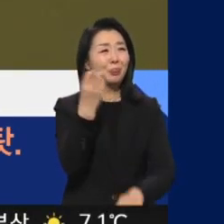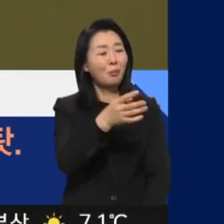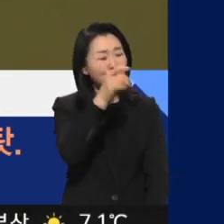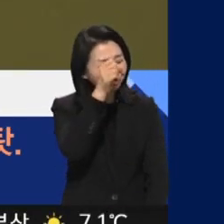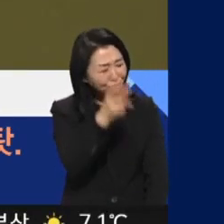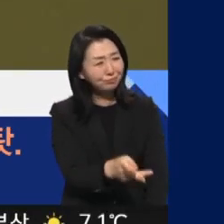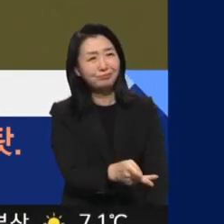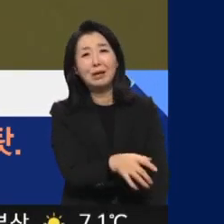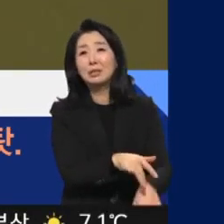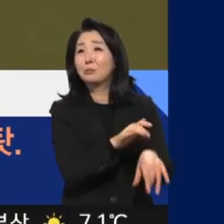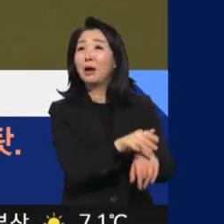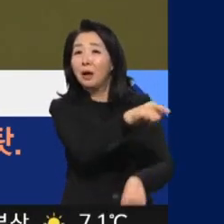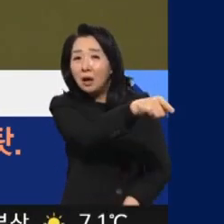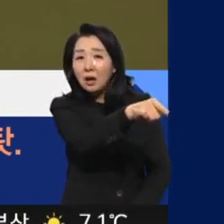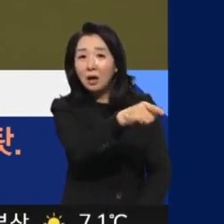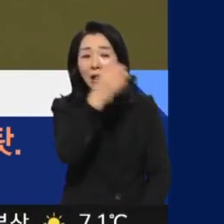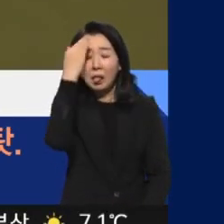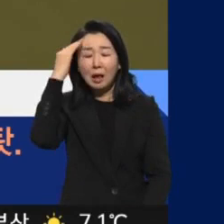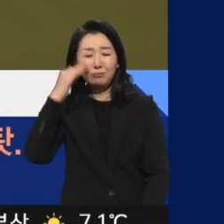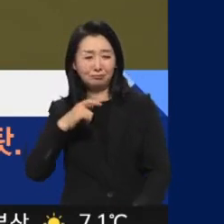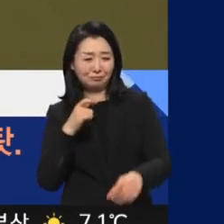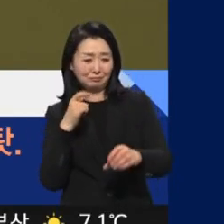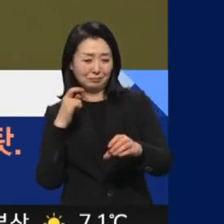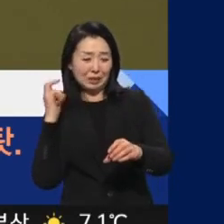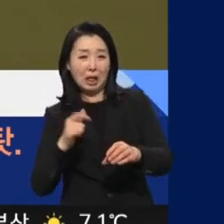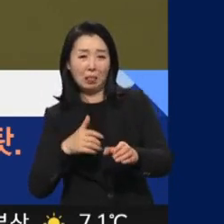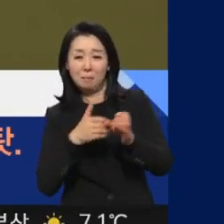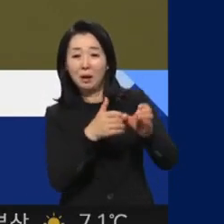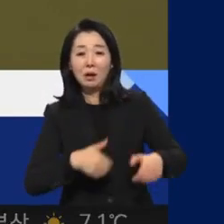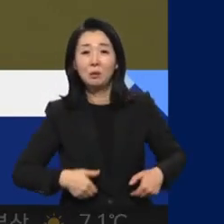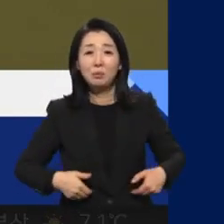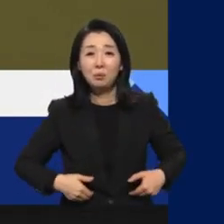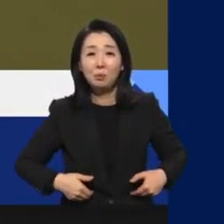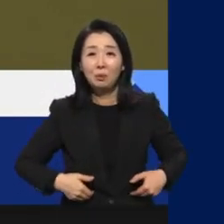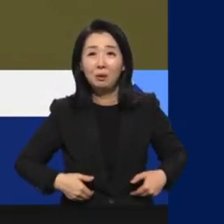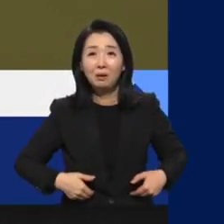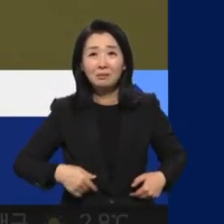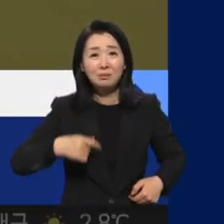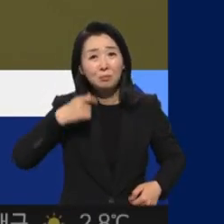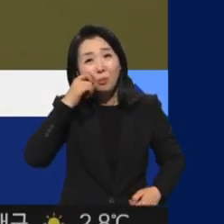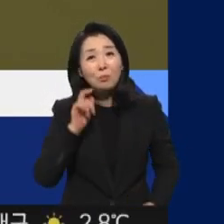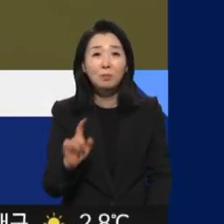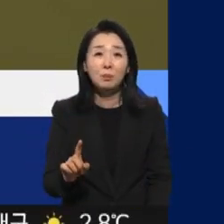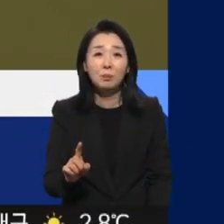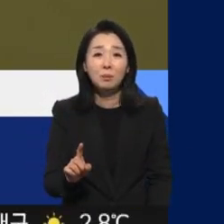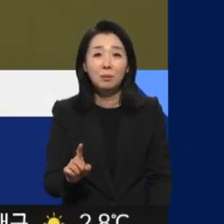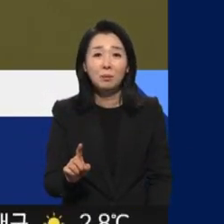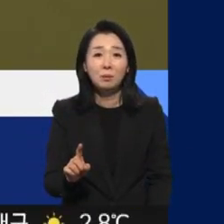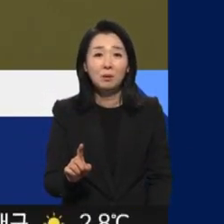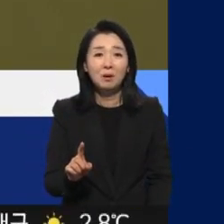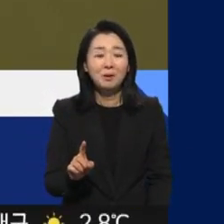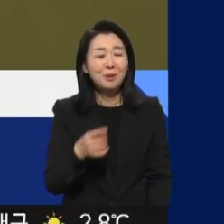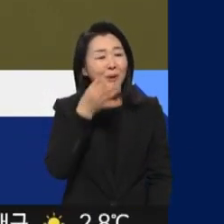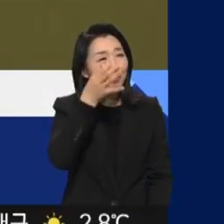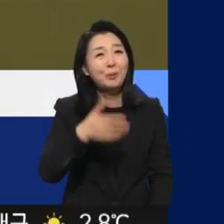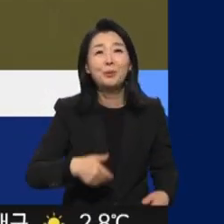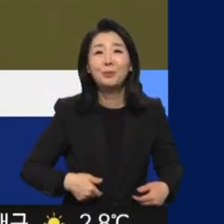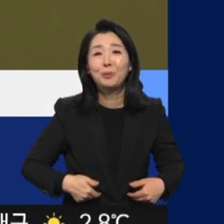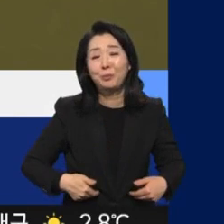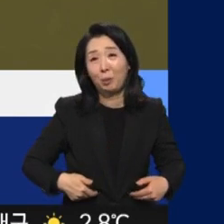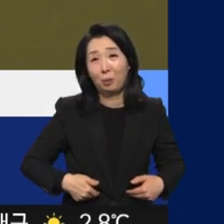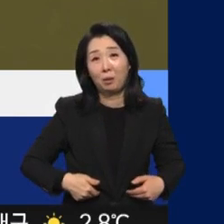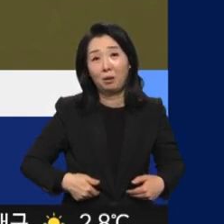계속 이런다. 우리도 강경하게 맞서야 되고 또 지금 못한 건 못하지만은 뭔가를 보여줘야